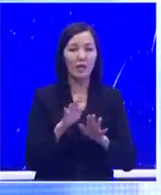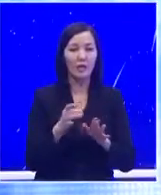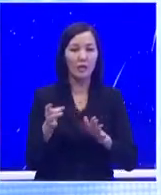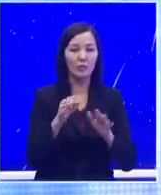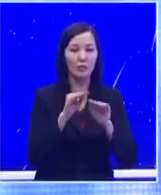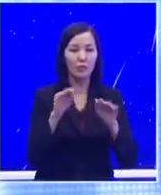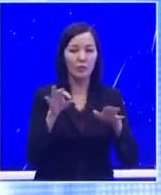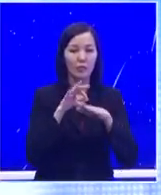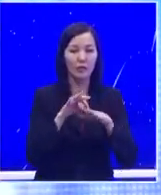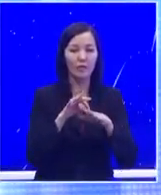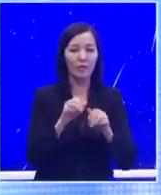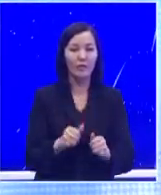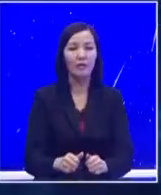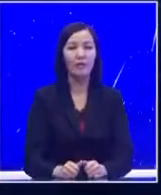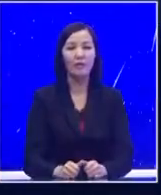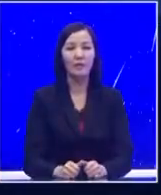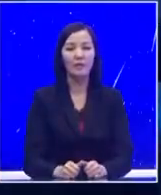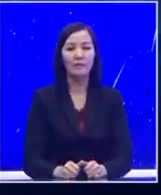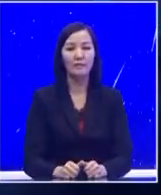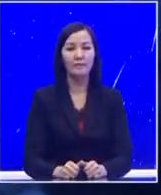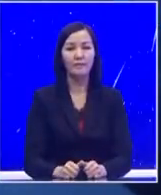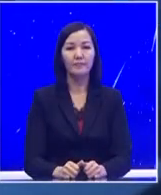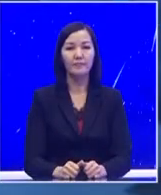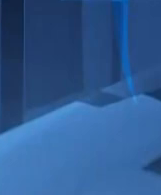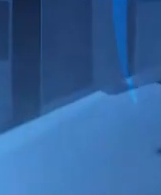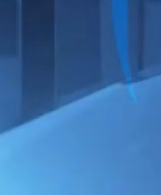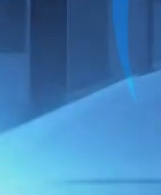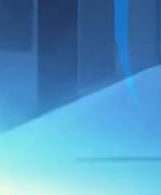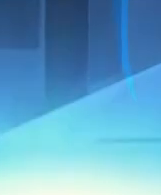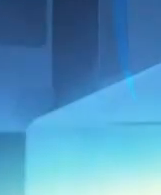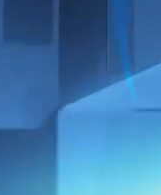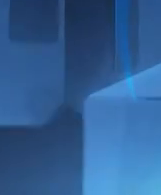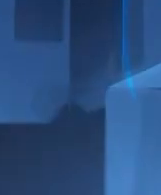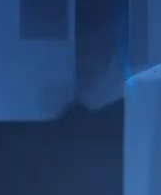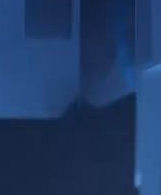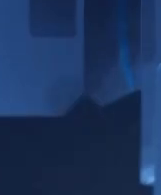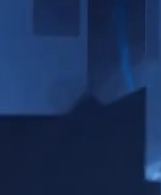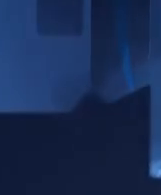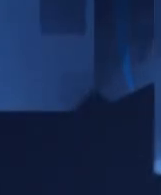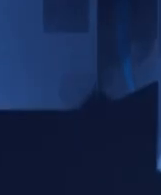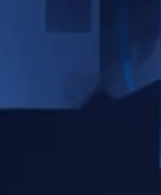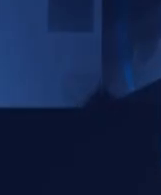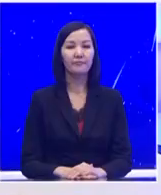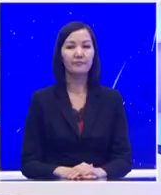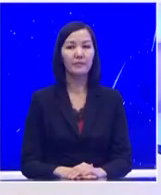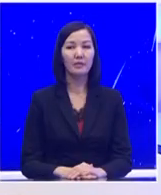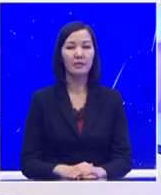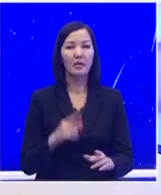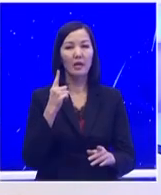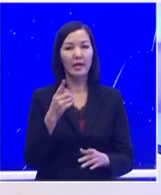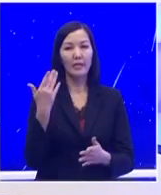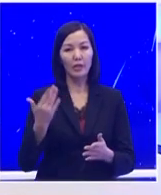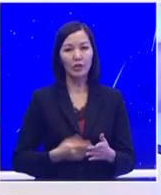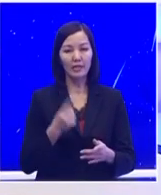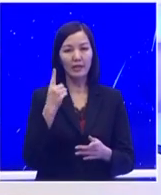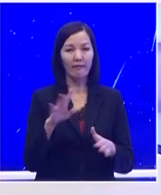республиканском уровне, говорят организаторы. Дамир Анитов, Аблай Кутукбай, телеканал ЖТСУ. Одна